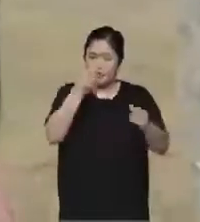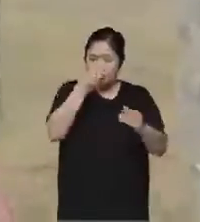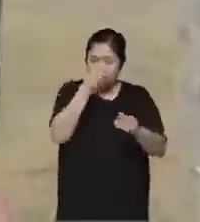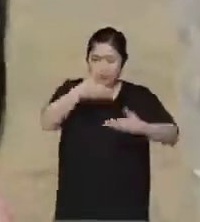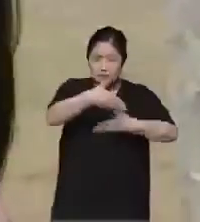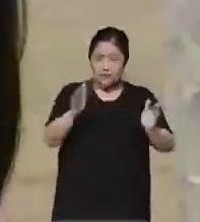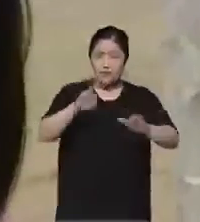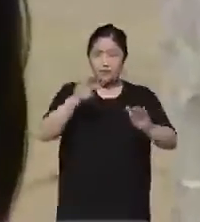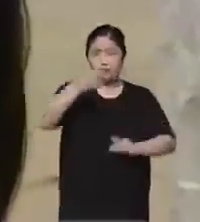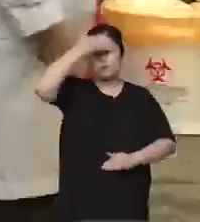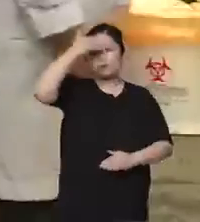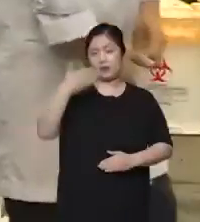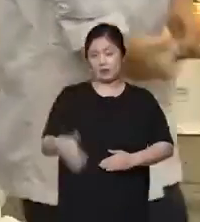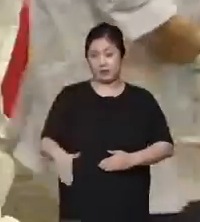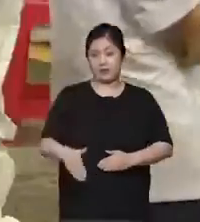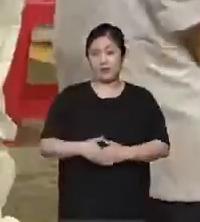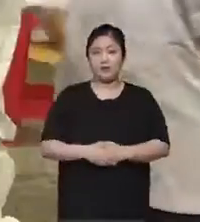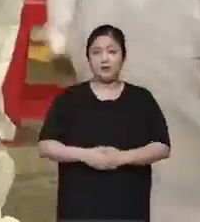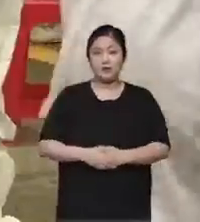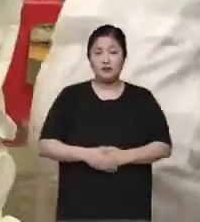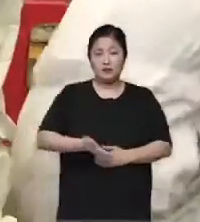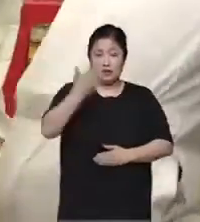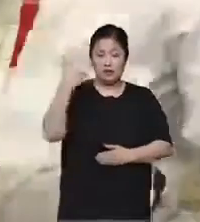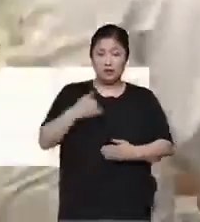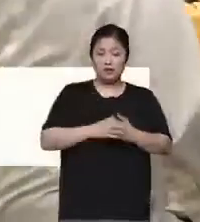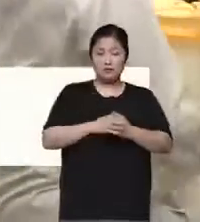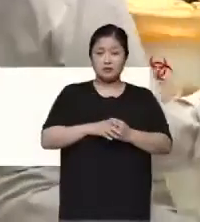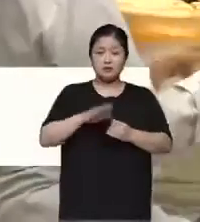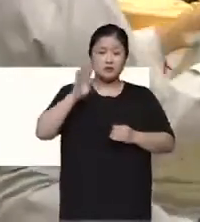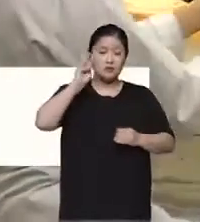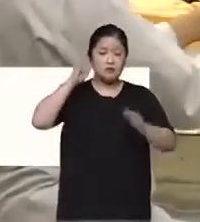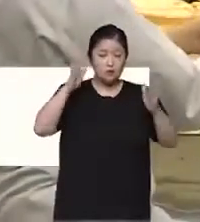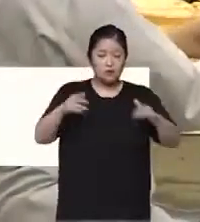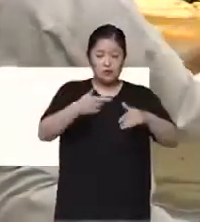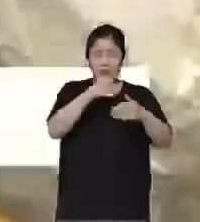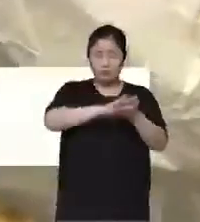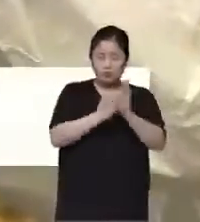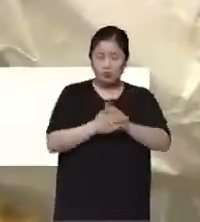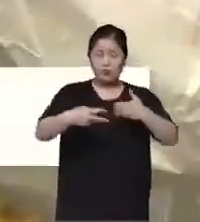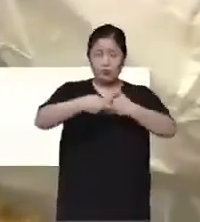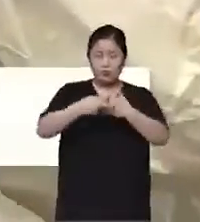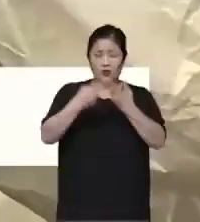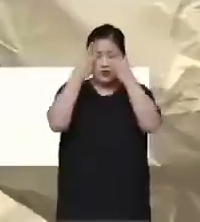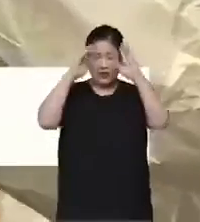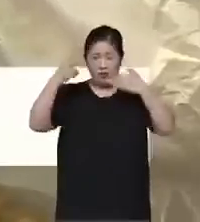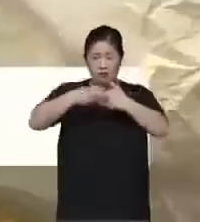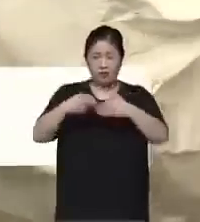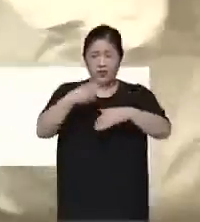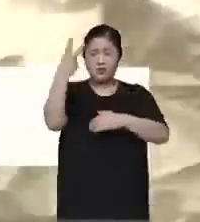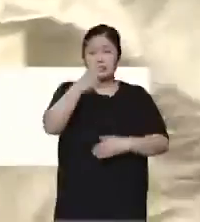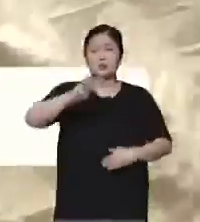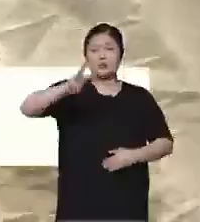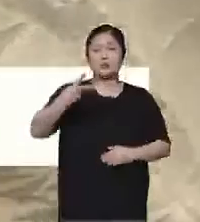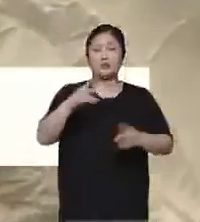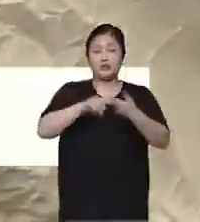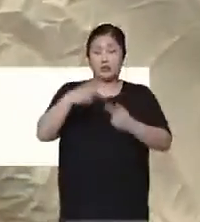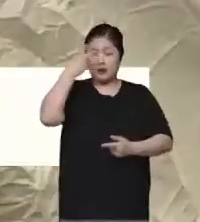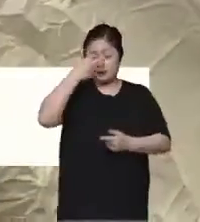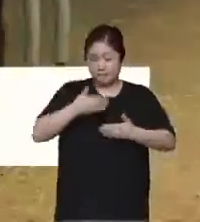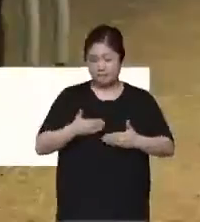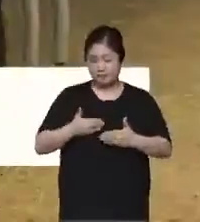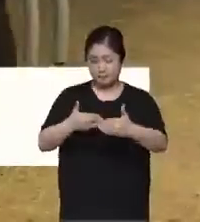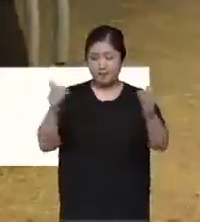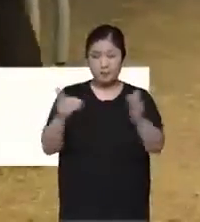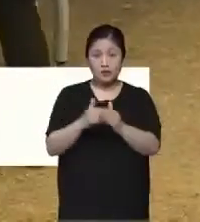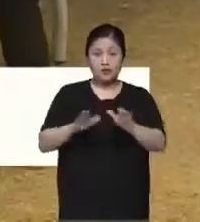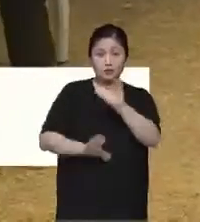시설도 한숨을 돌렸습니다. 지난 사흘 동안 유치원과 대형병원, 대학 등에서 2,300여 명에 대한 검사가